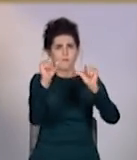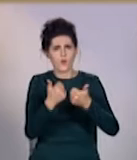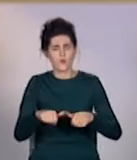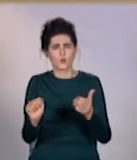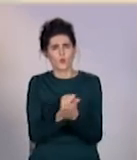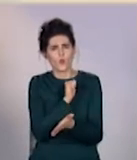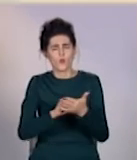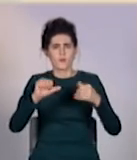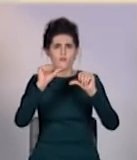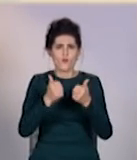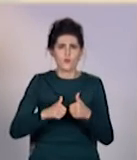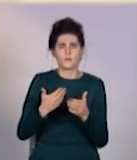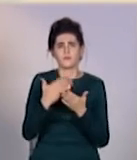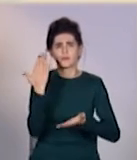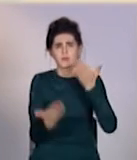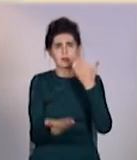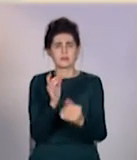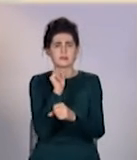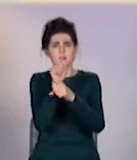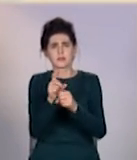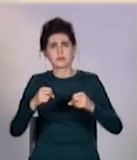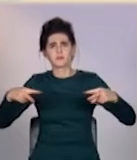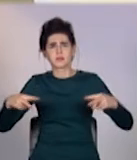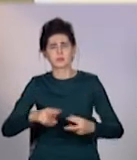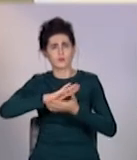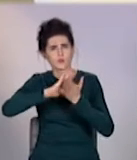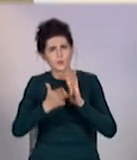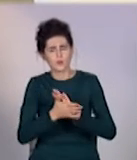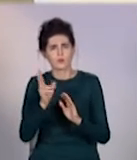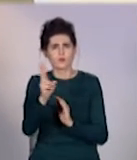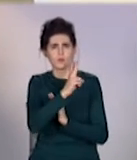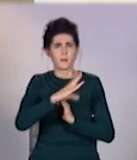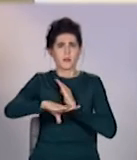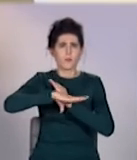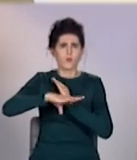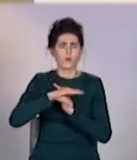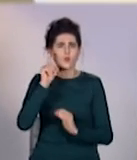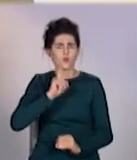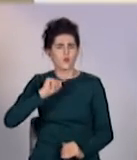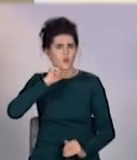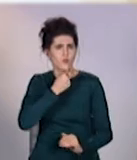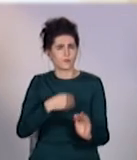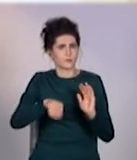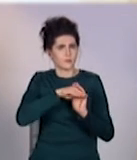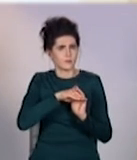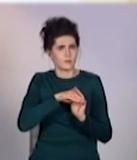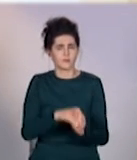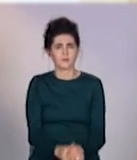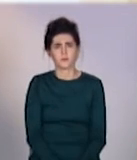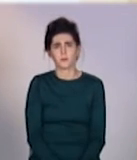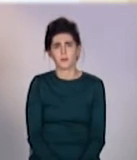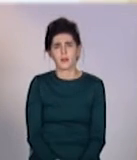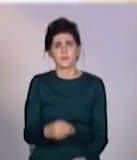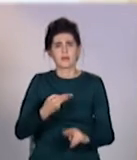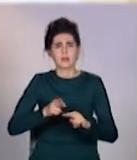паперові документи або замовити продукти та послуги, що допомагають заощаджувати. Це